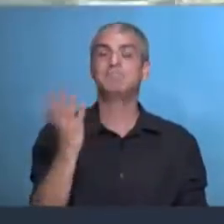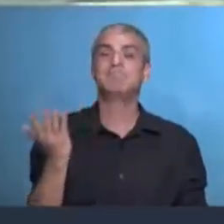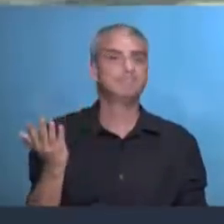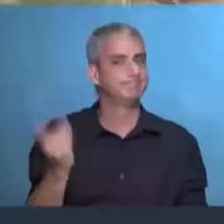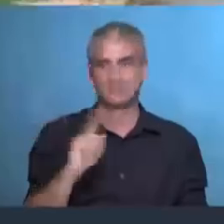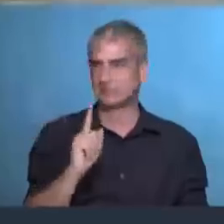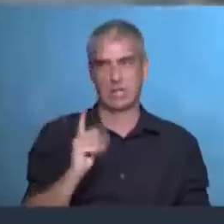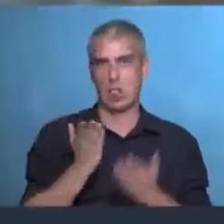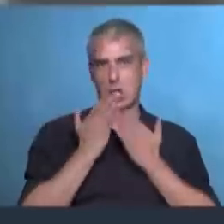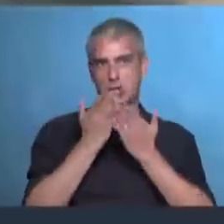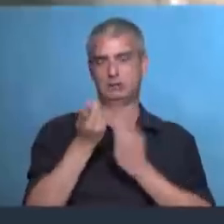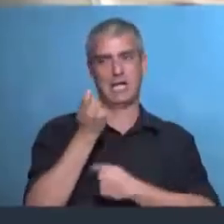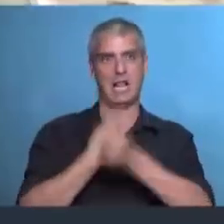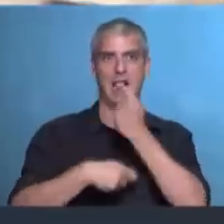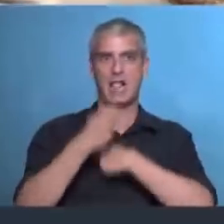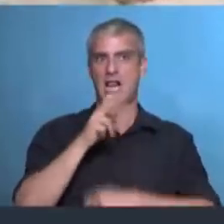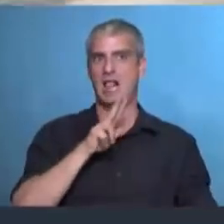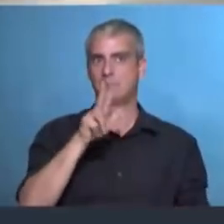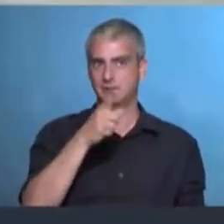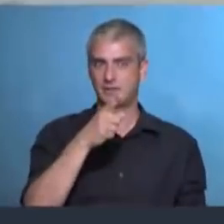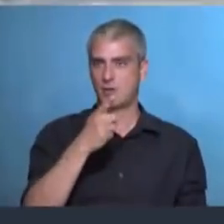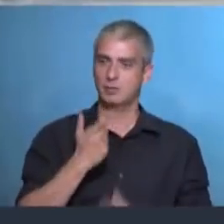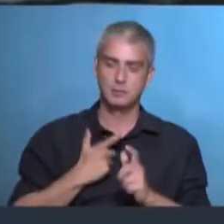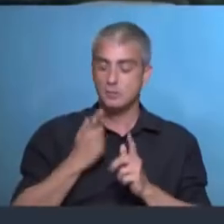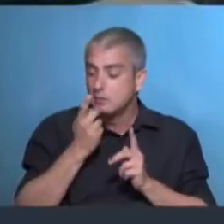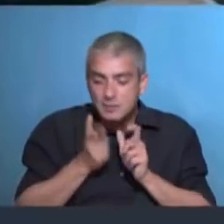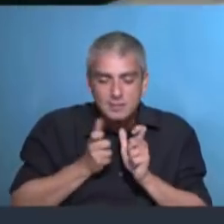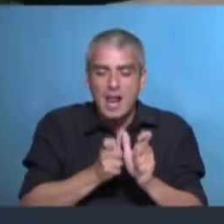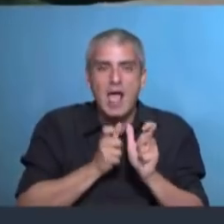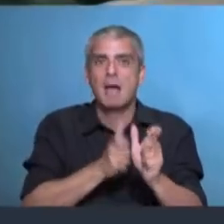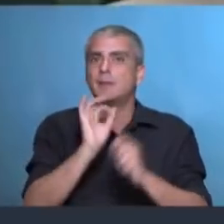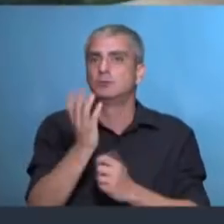לא ממש מסייע לכלכלה בצפון שנלחמת על כל שקל,